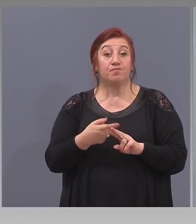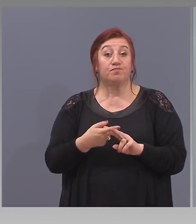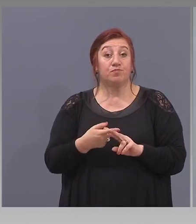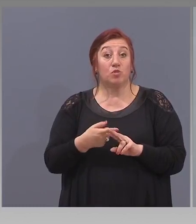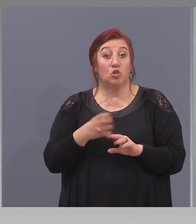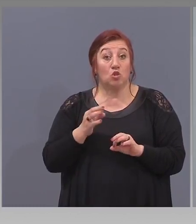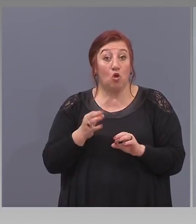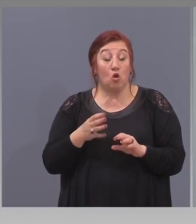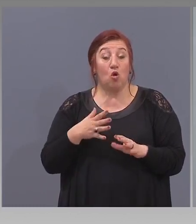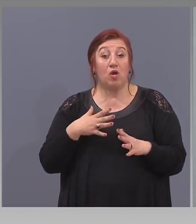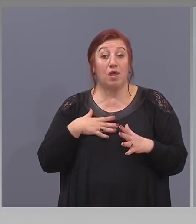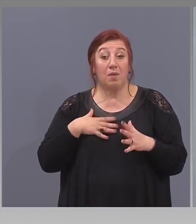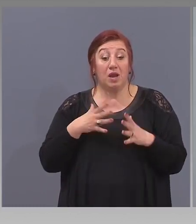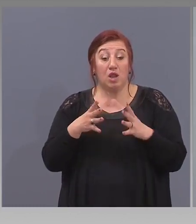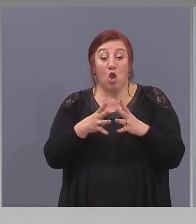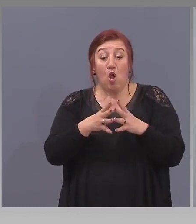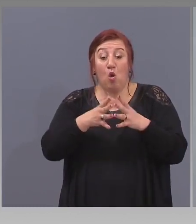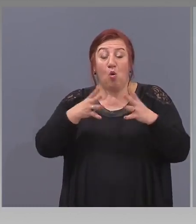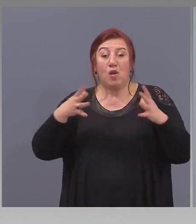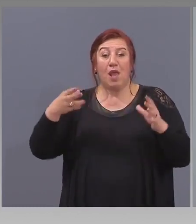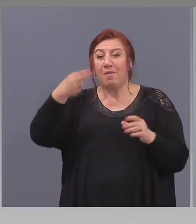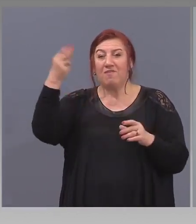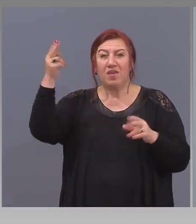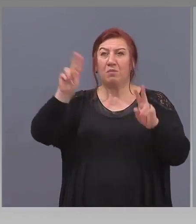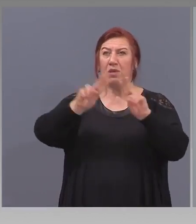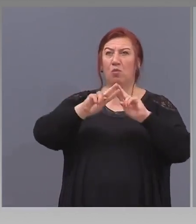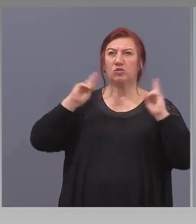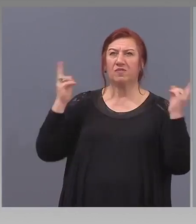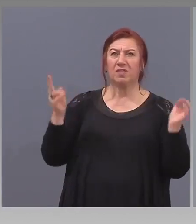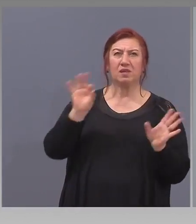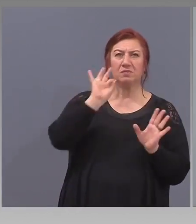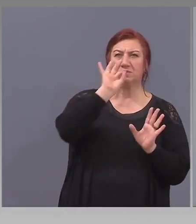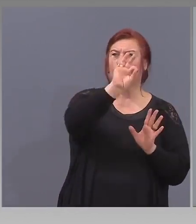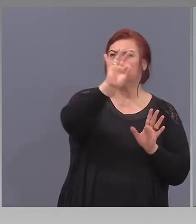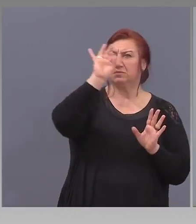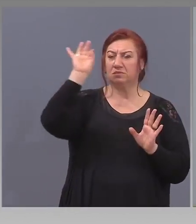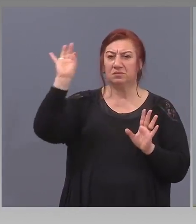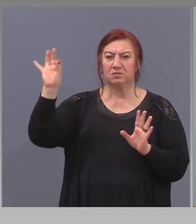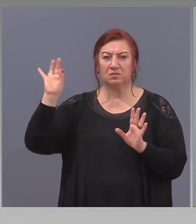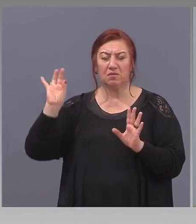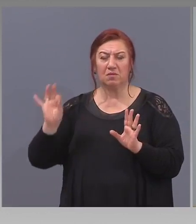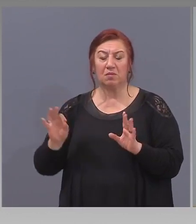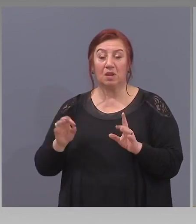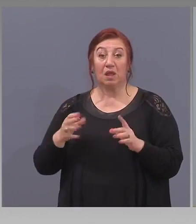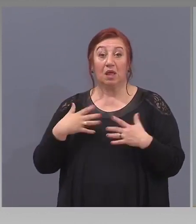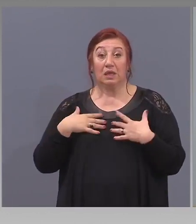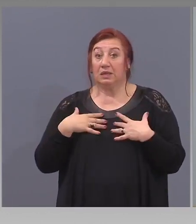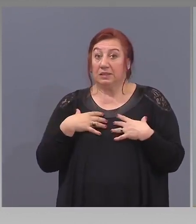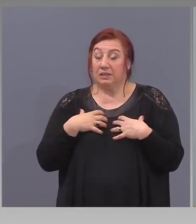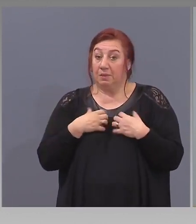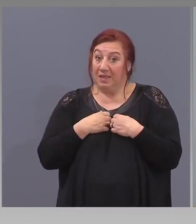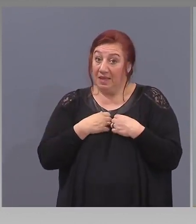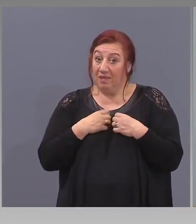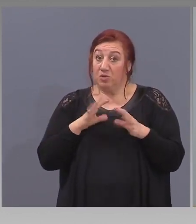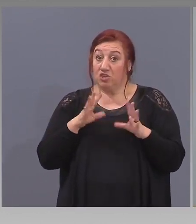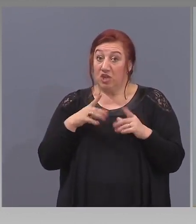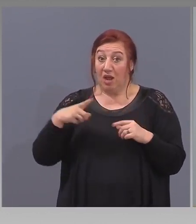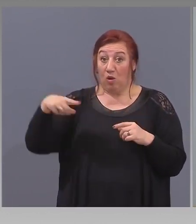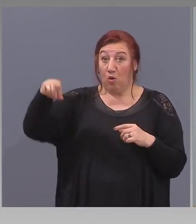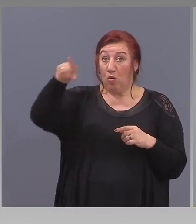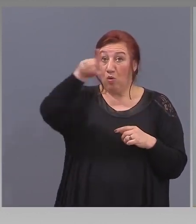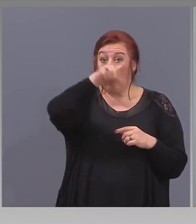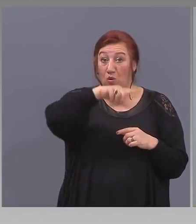Тръгнат ли големите компании в света да... Тещо, което ме притеснява, че тези, които